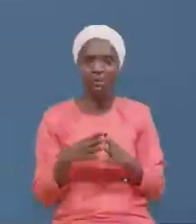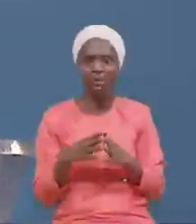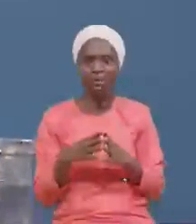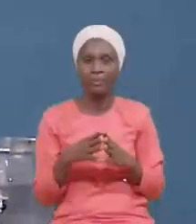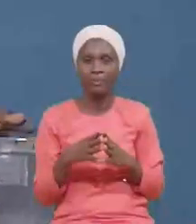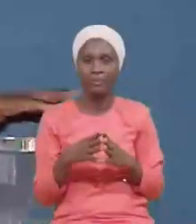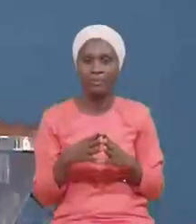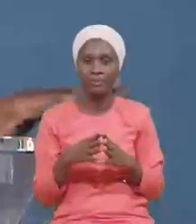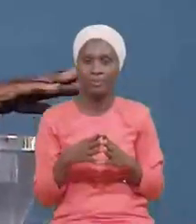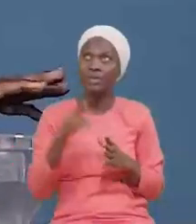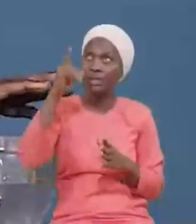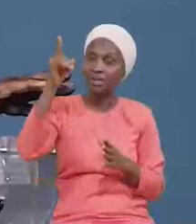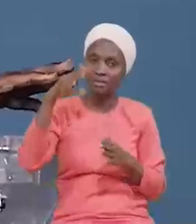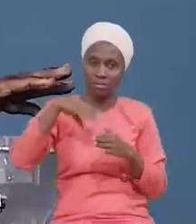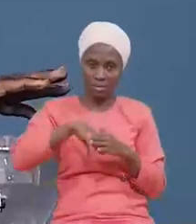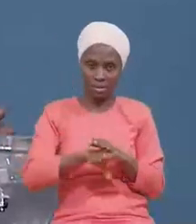Il entre.